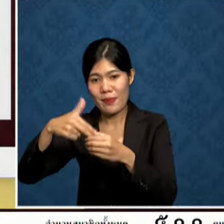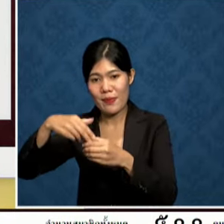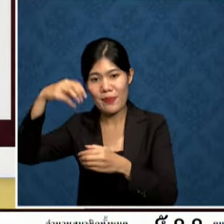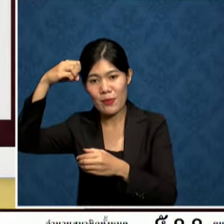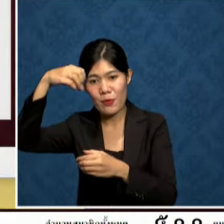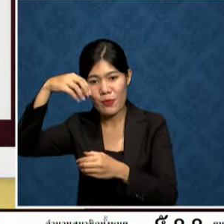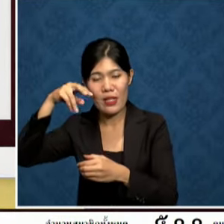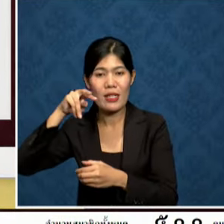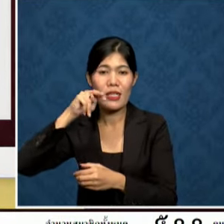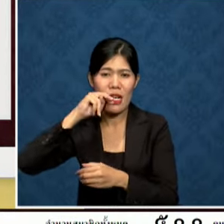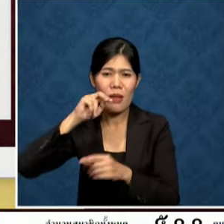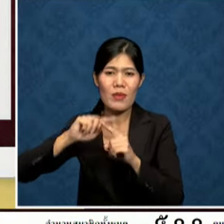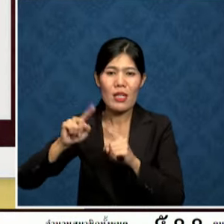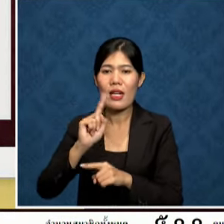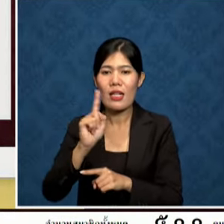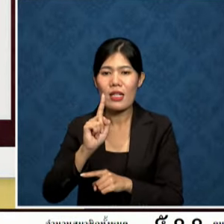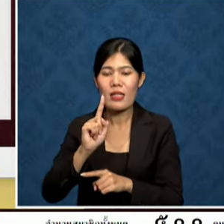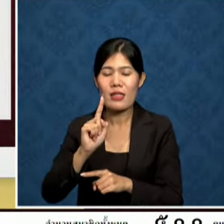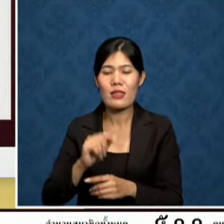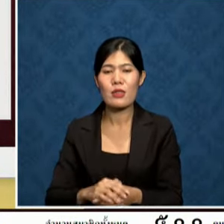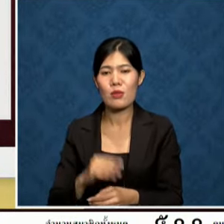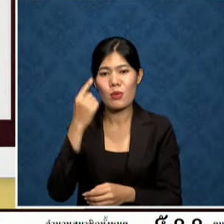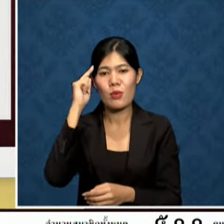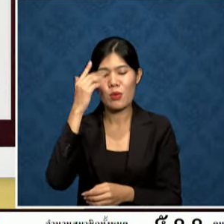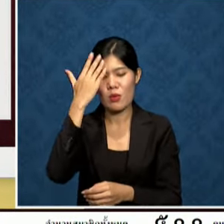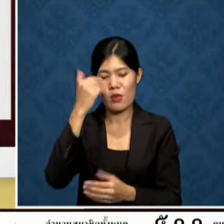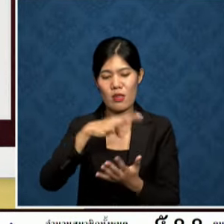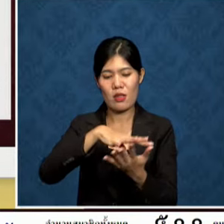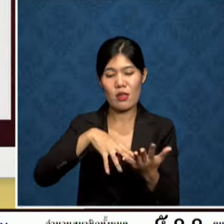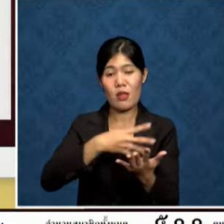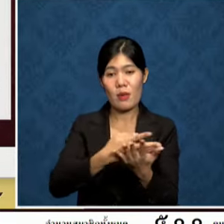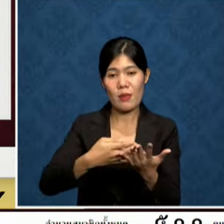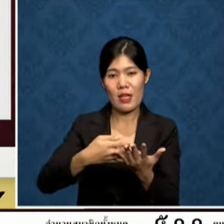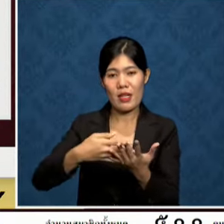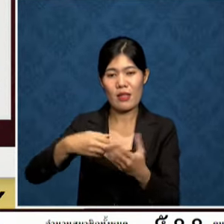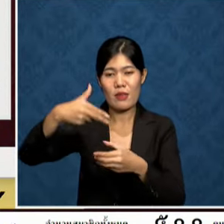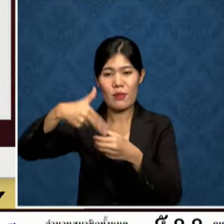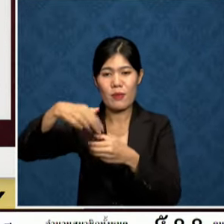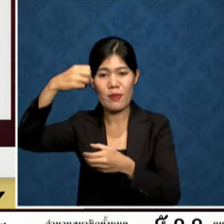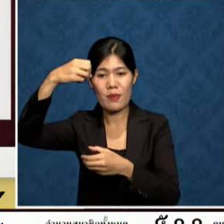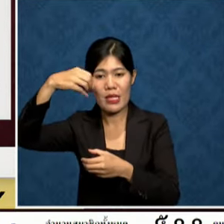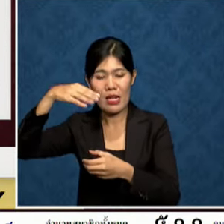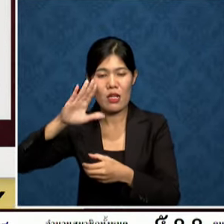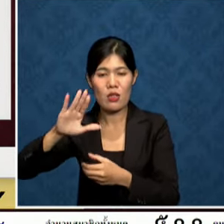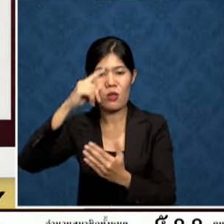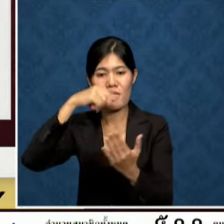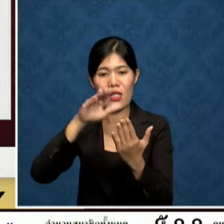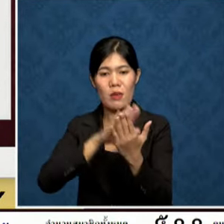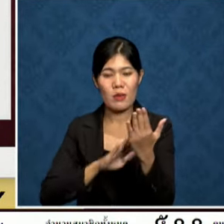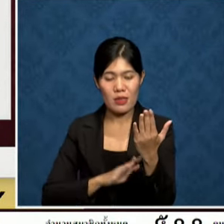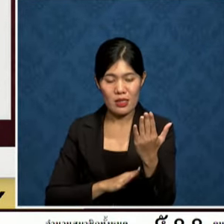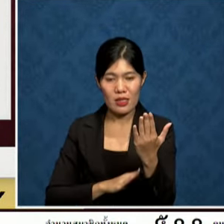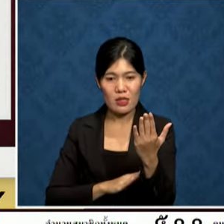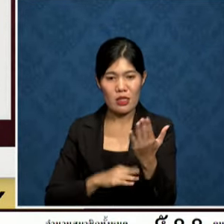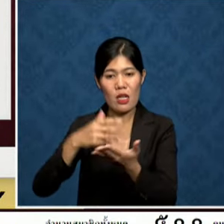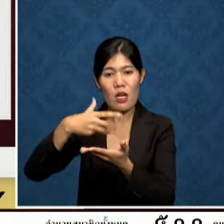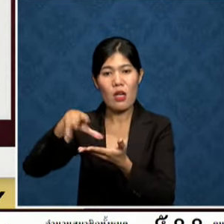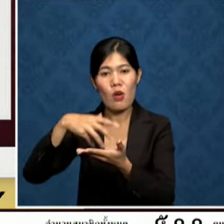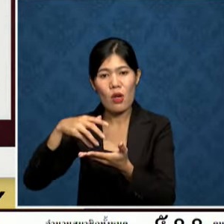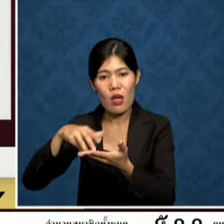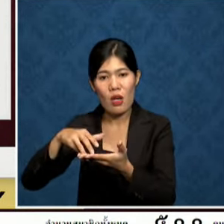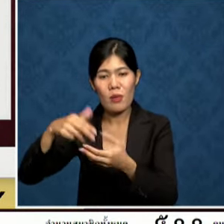แหล่งพลังงานอะไรนะคไม่น่าแปลกใจที่ในแผนพลังงานชาตินะคะอันที่กำลังจะออกเนี่ยมีพูดถึงเรื่องของพลังงาน